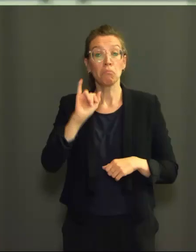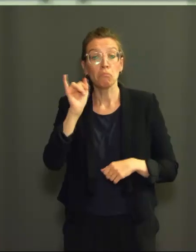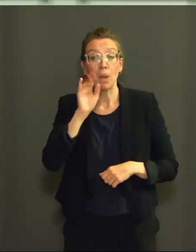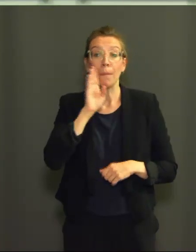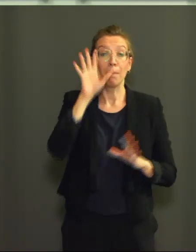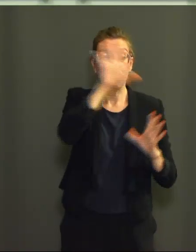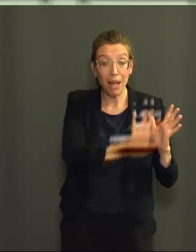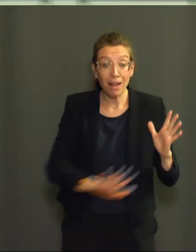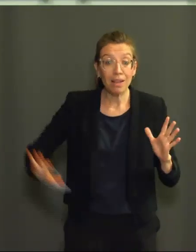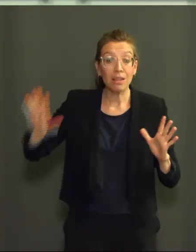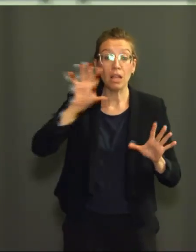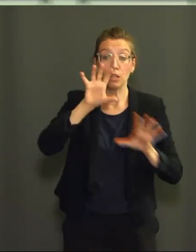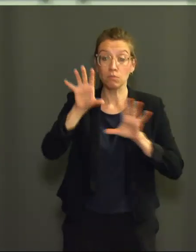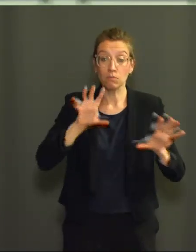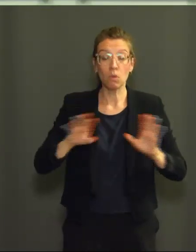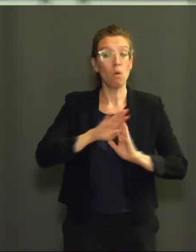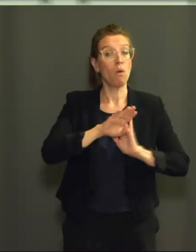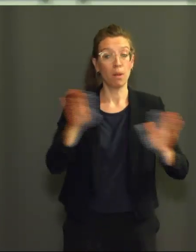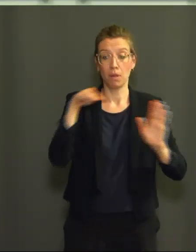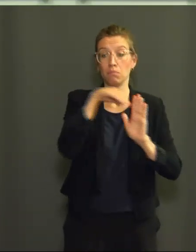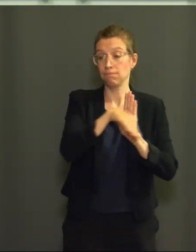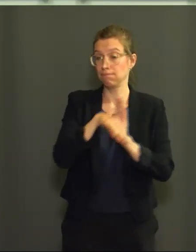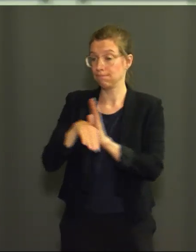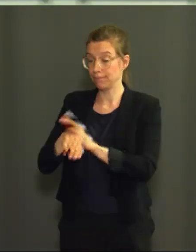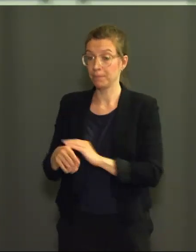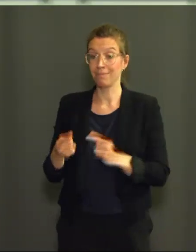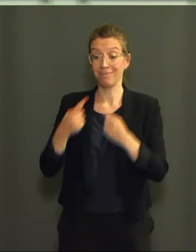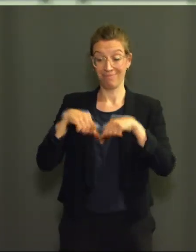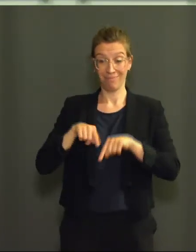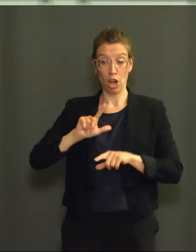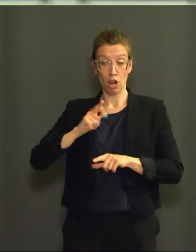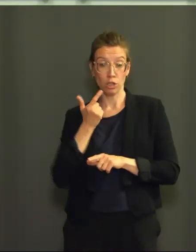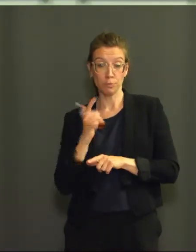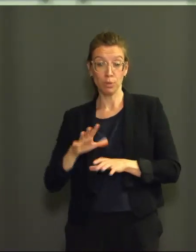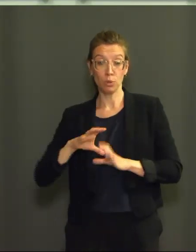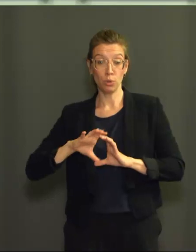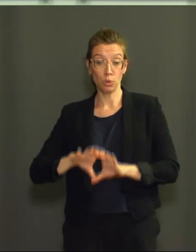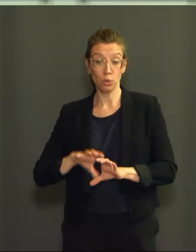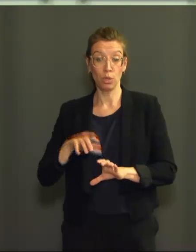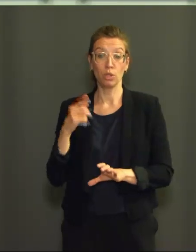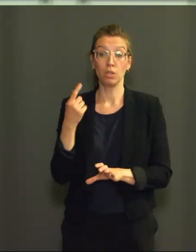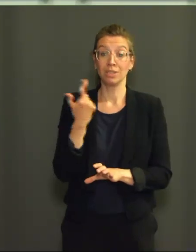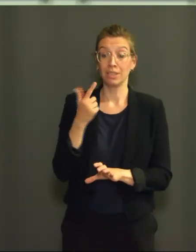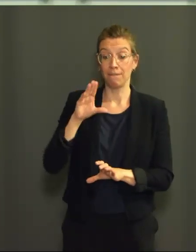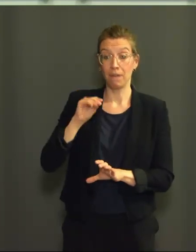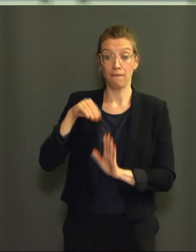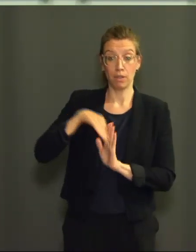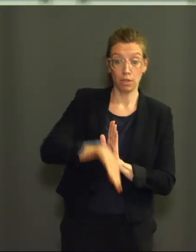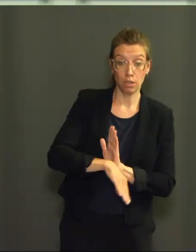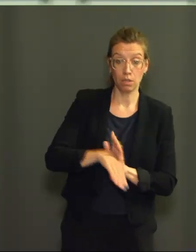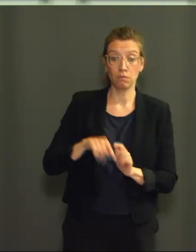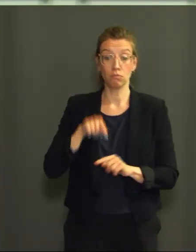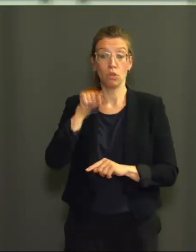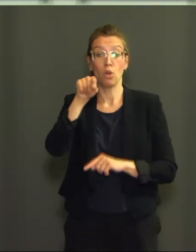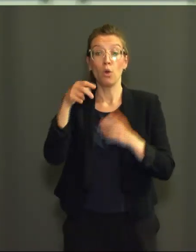57% in de provincie Luxemburg tot min 24% in het Brussels gewest.